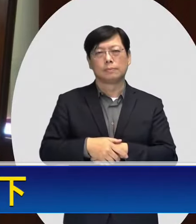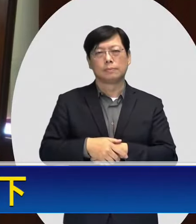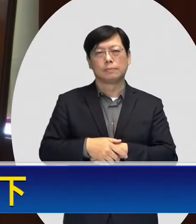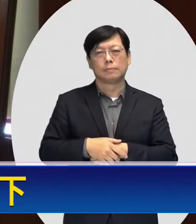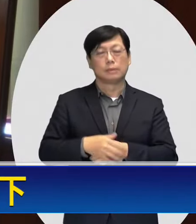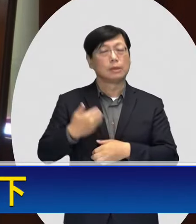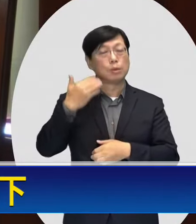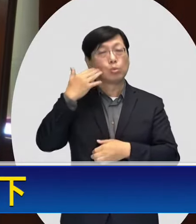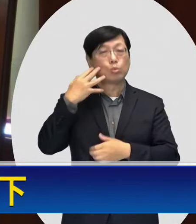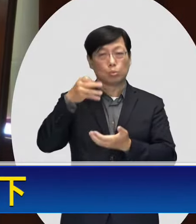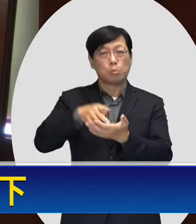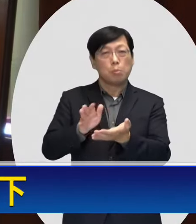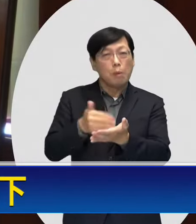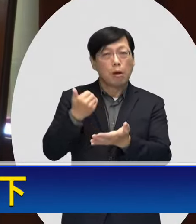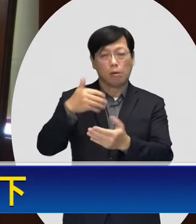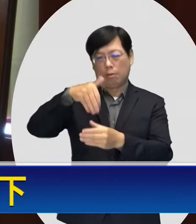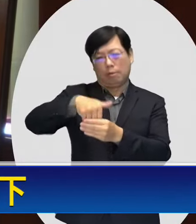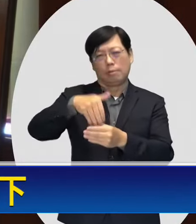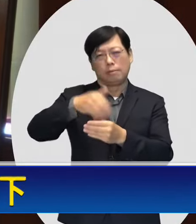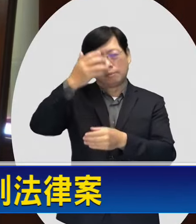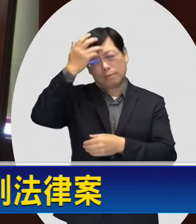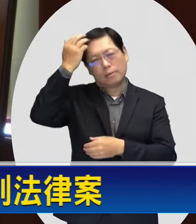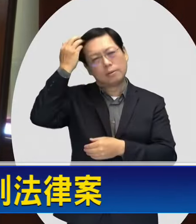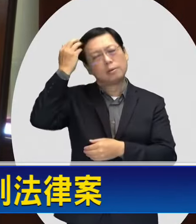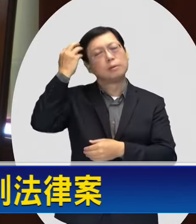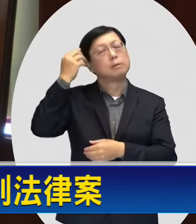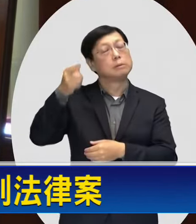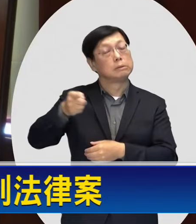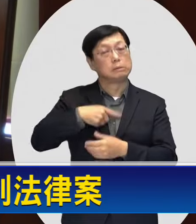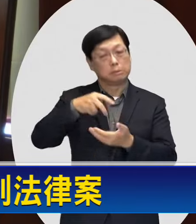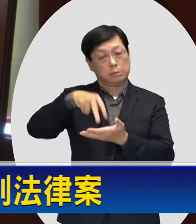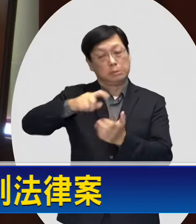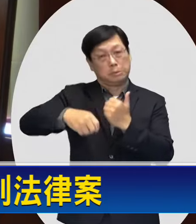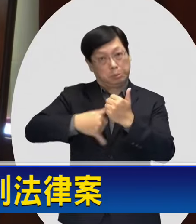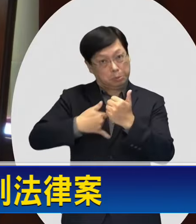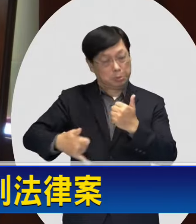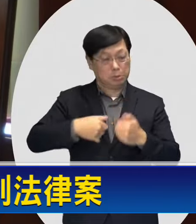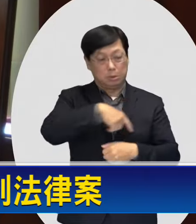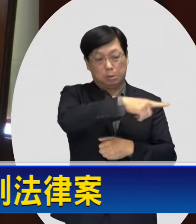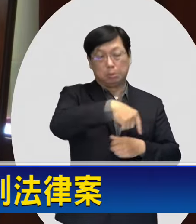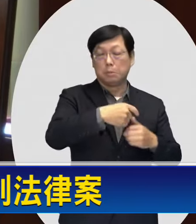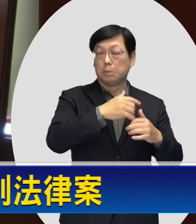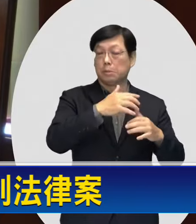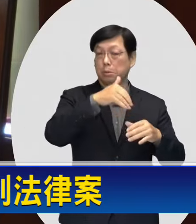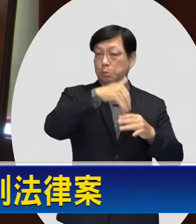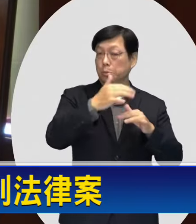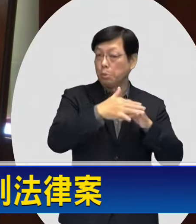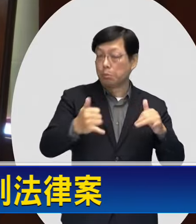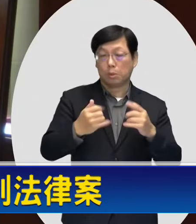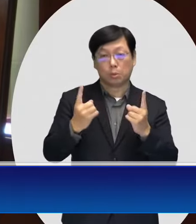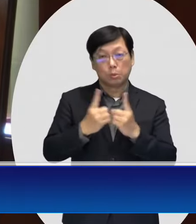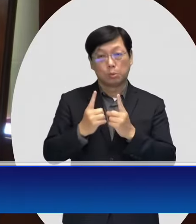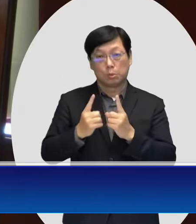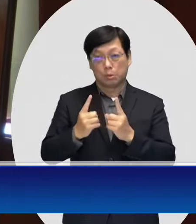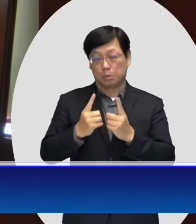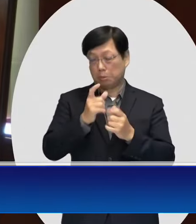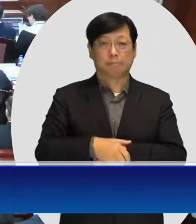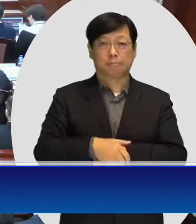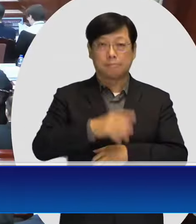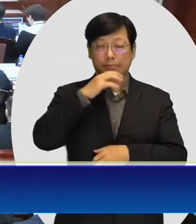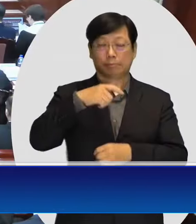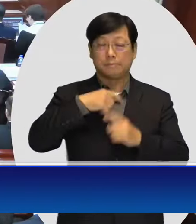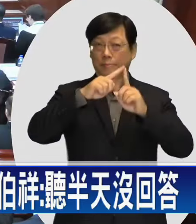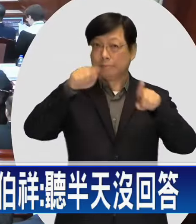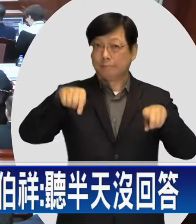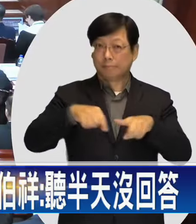在无记名投票的情况之下，各位立委的选民要如何就个别法律案来向各位问责？